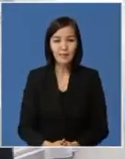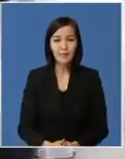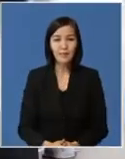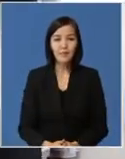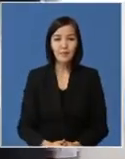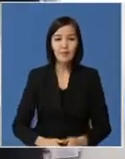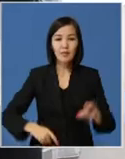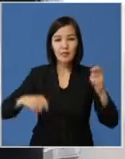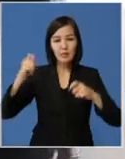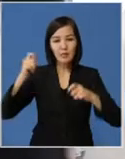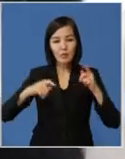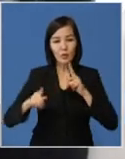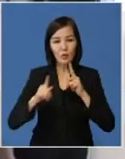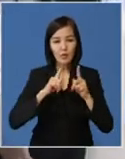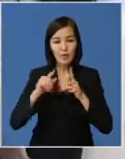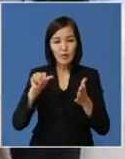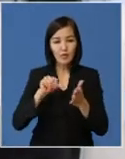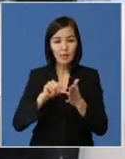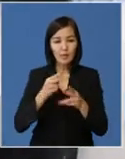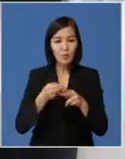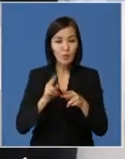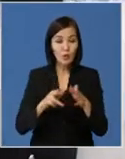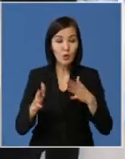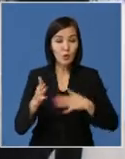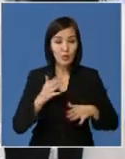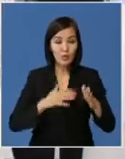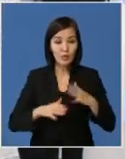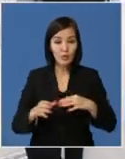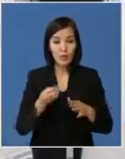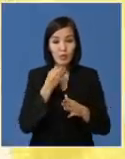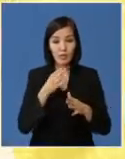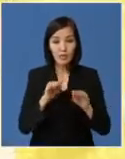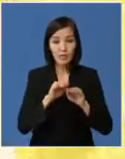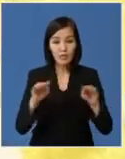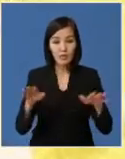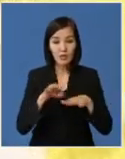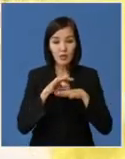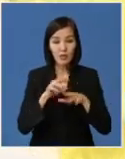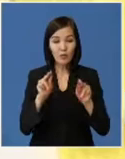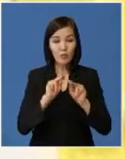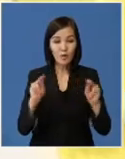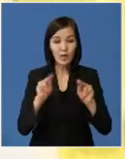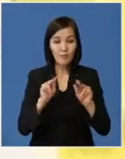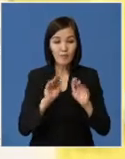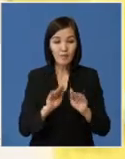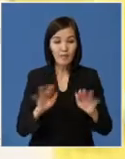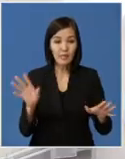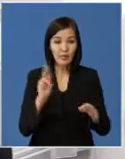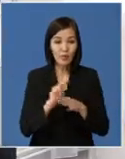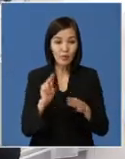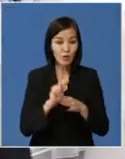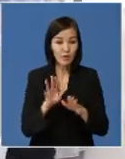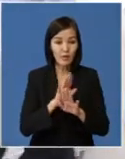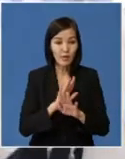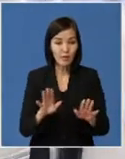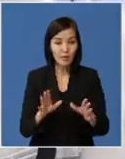Сөйлетке қатысқанымызға өте қуаныштымын, өте жақсы дәрежеде өтті. Мұғалім деген тек оқушыларды оқытып қана қоймай,